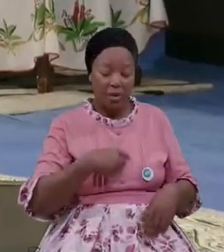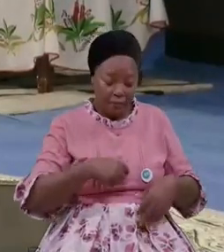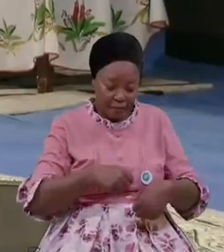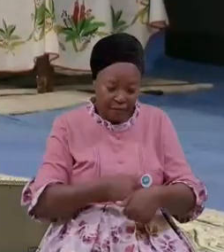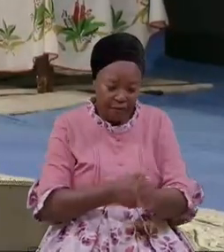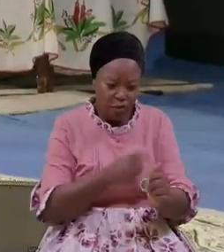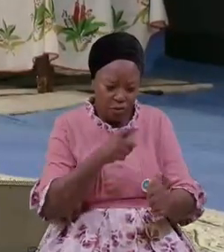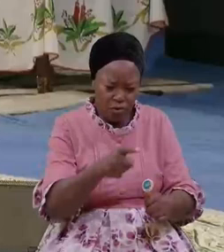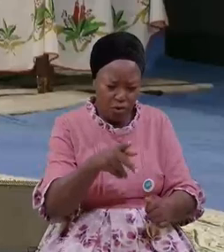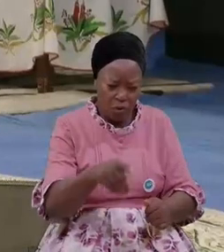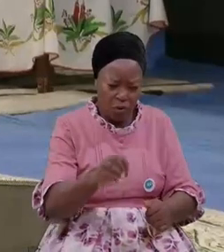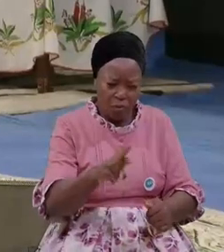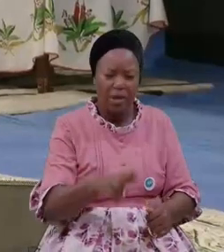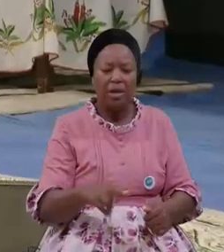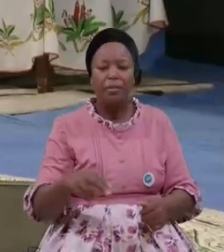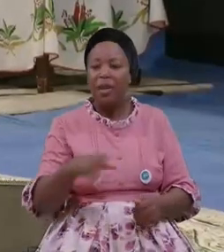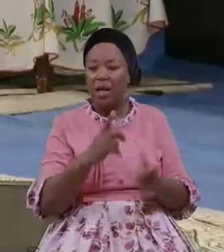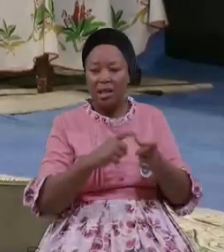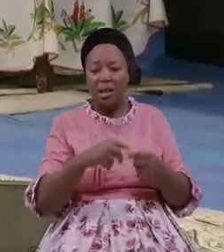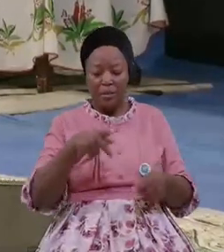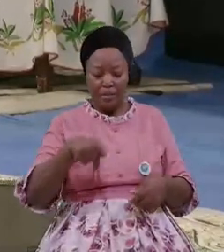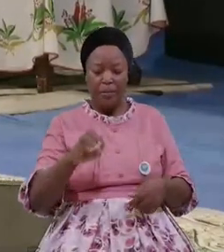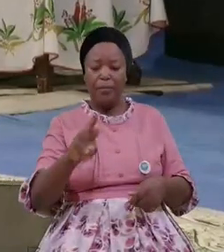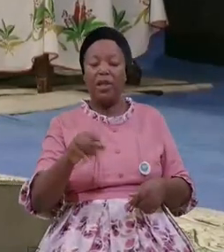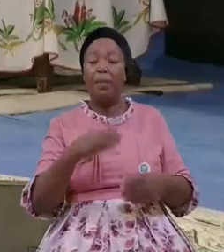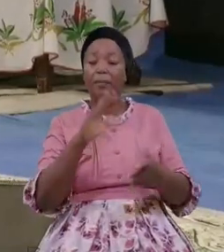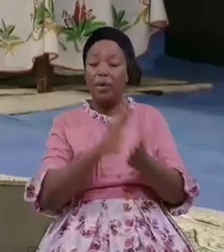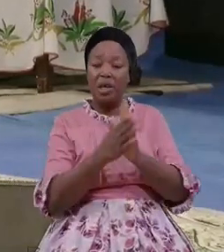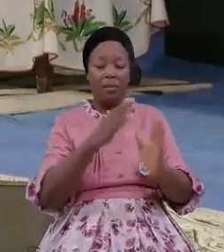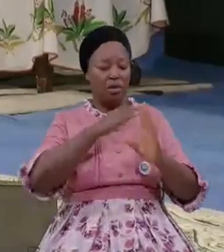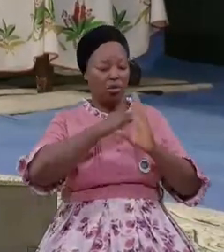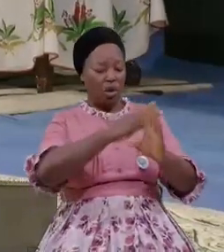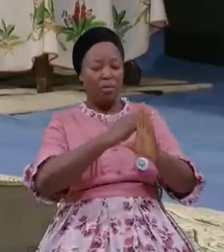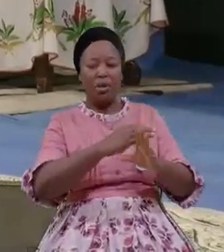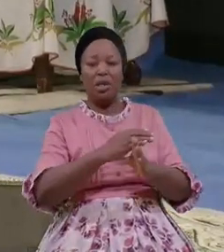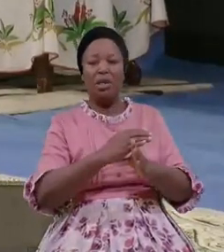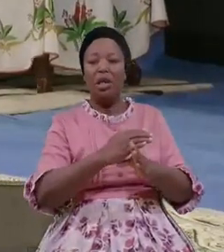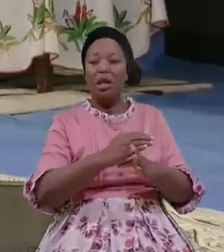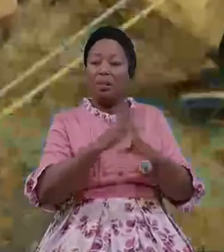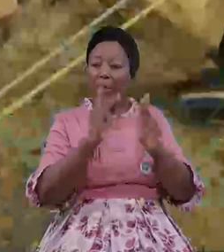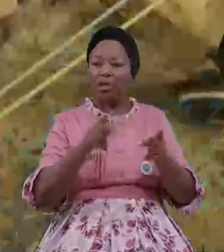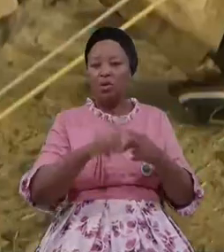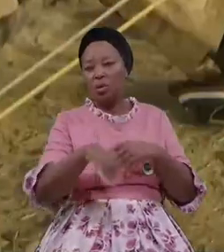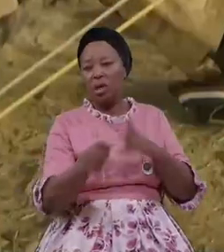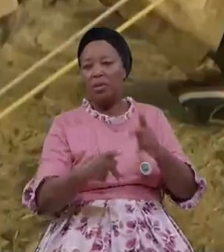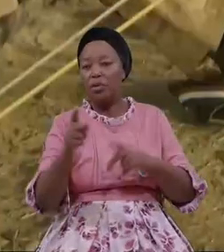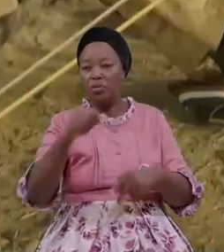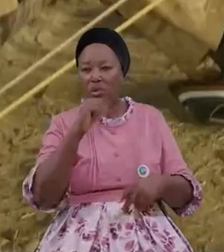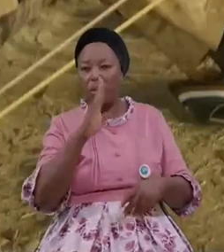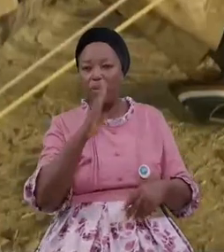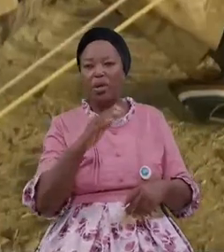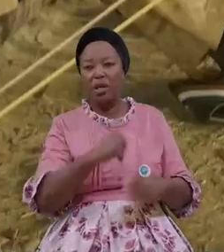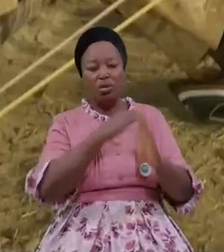toi et cela est devenu une pierre d'achampement il est devenu une pière d'achappement aux autres vous ne serez pas une